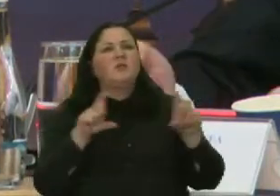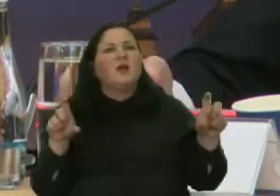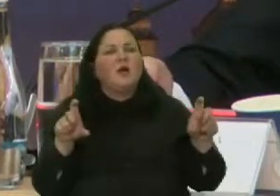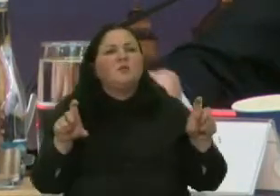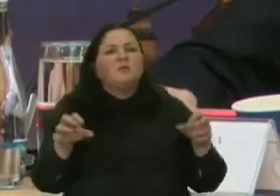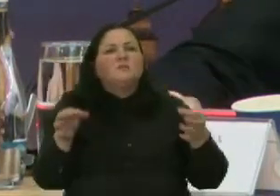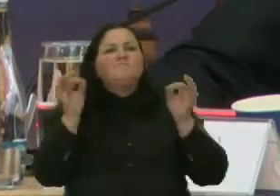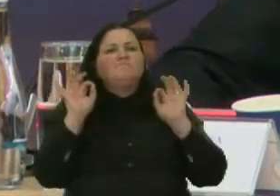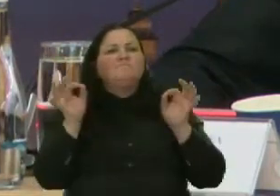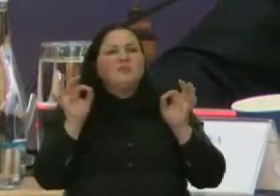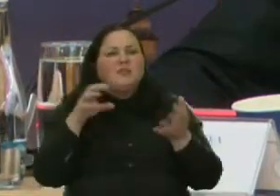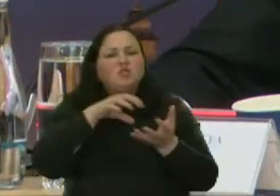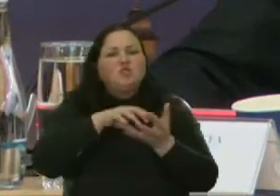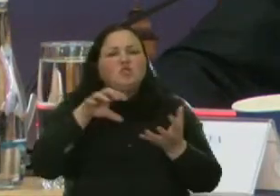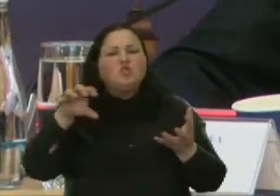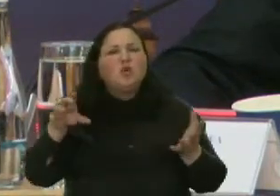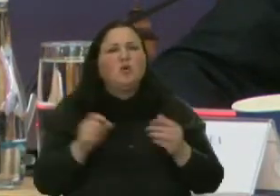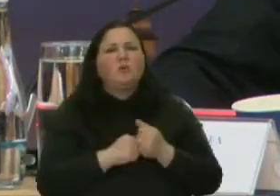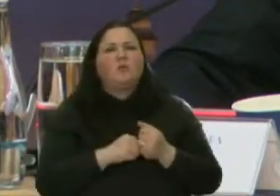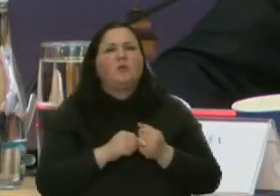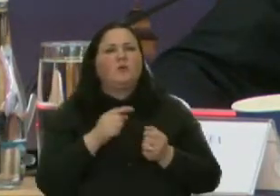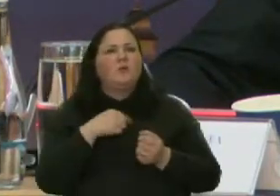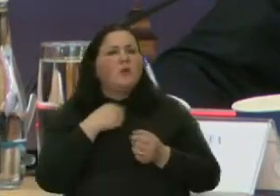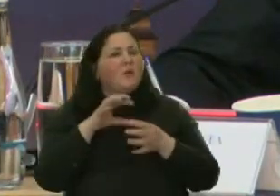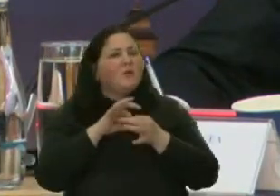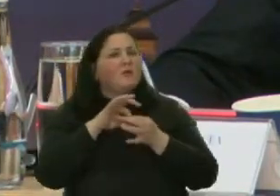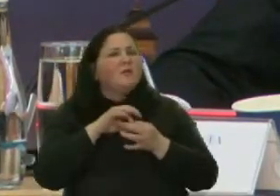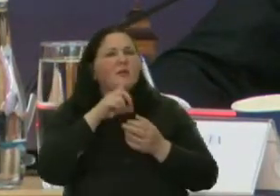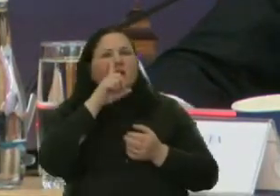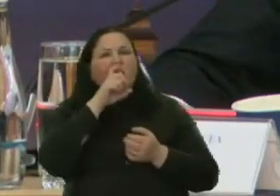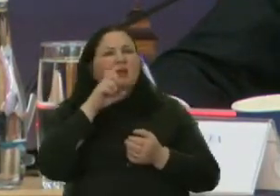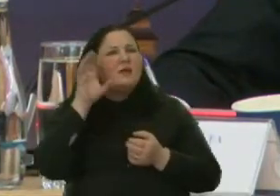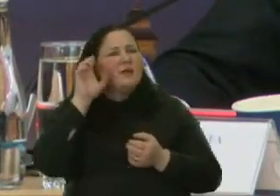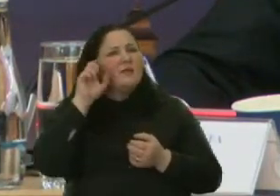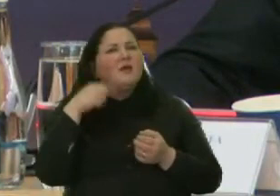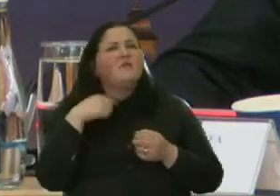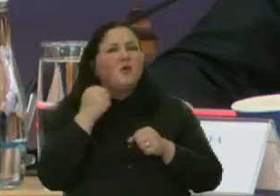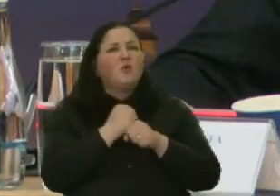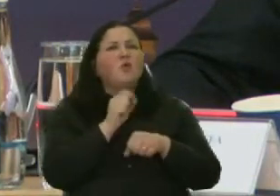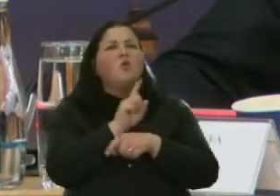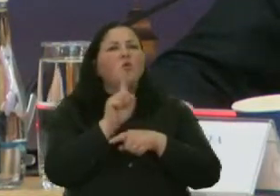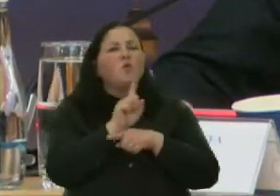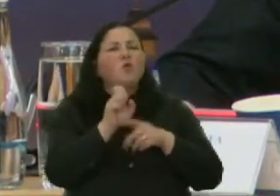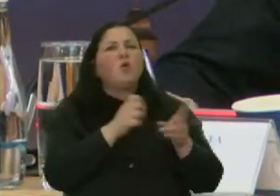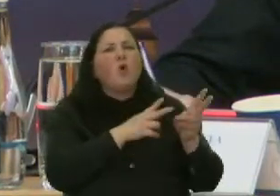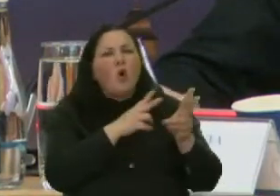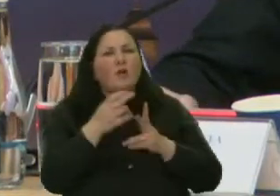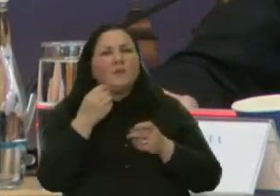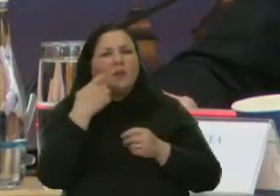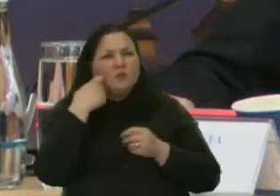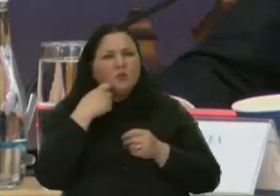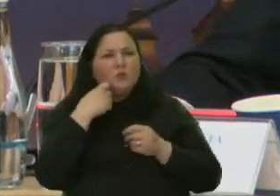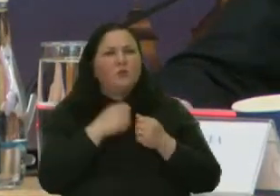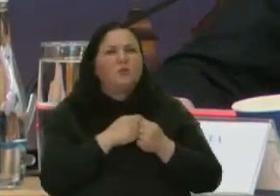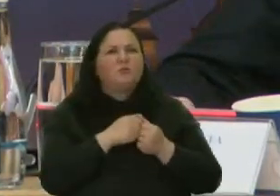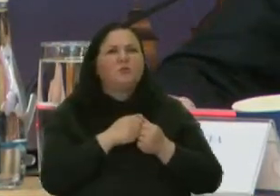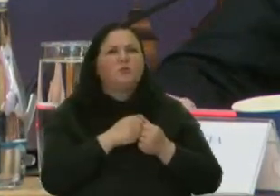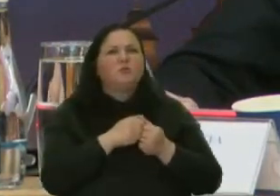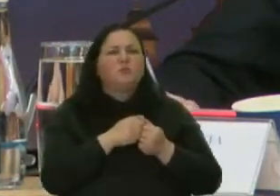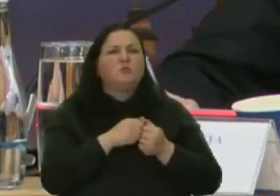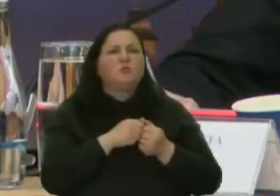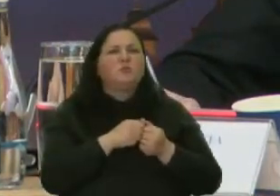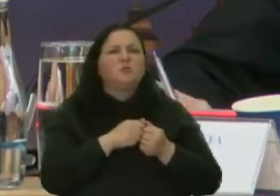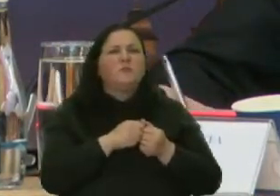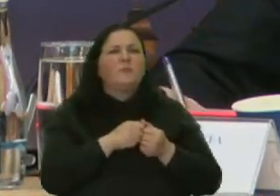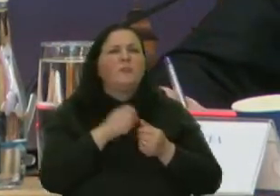acestei zone n am ținut cont de relele credințe pentru că am știut că fac un lucr corect pentru Cluj și s a realizat această centură care este vâlcel pida și